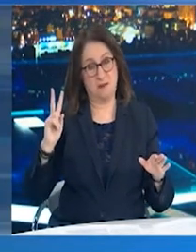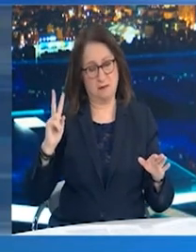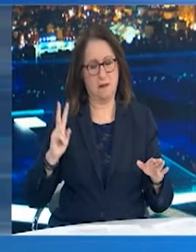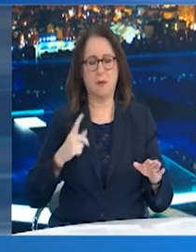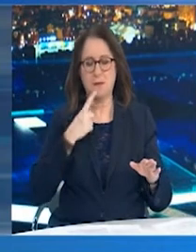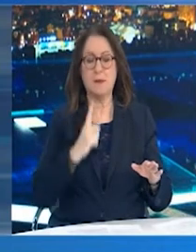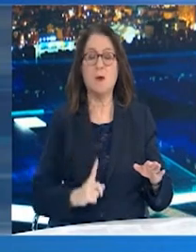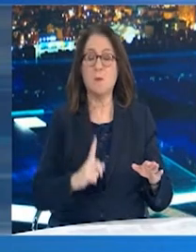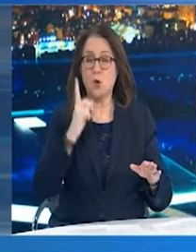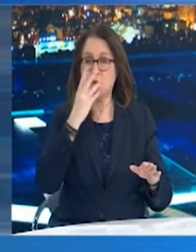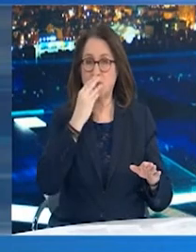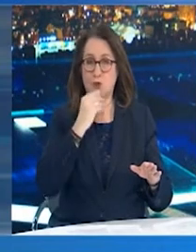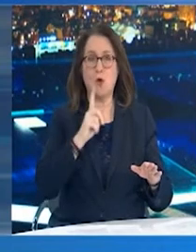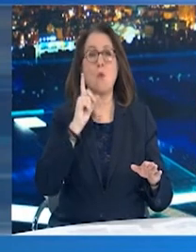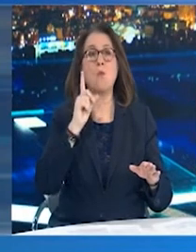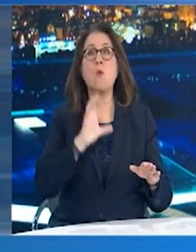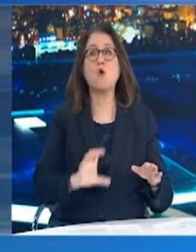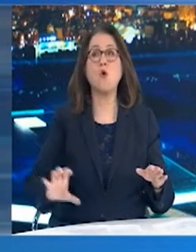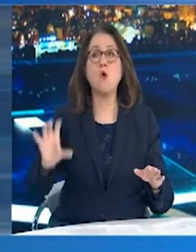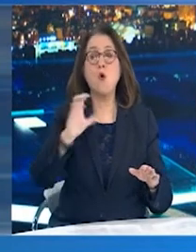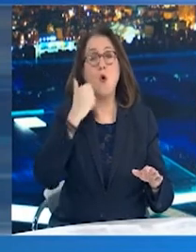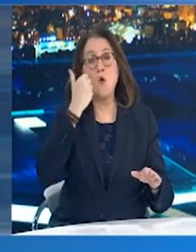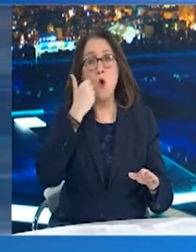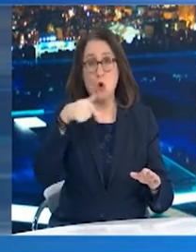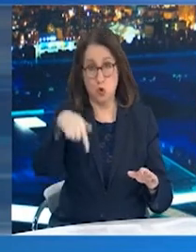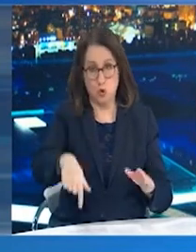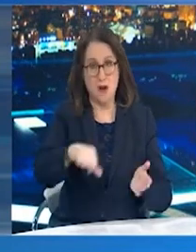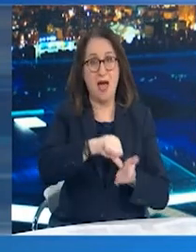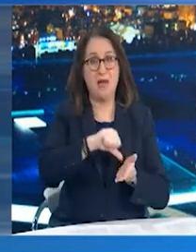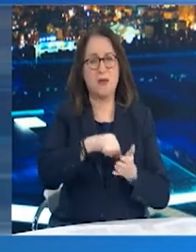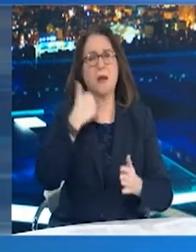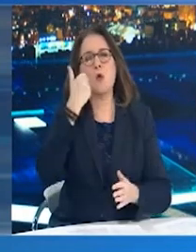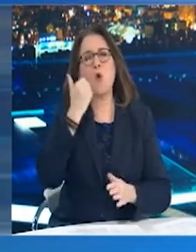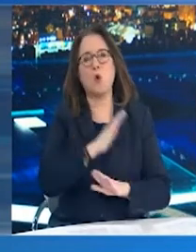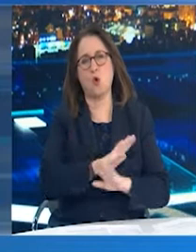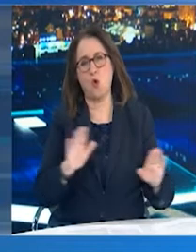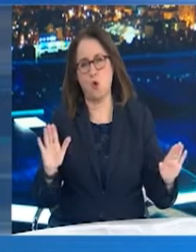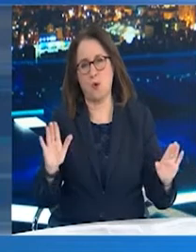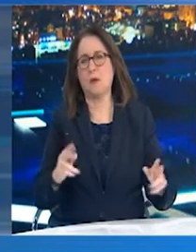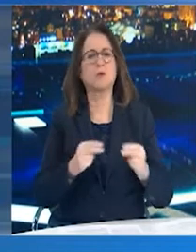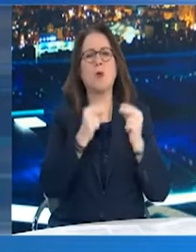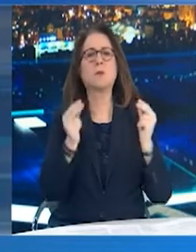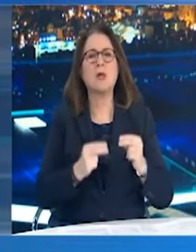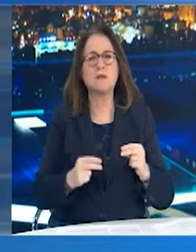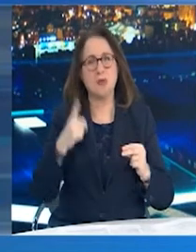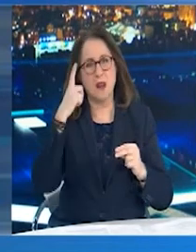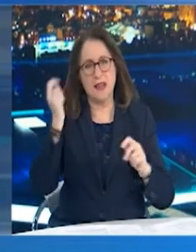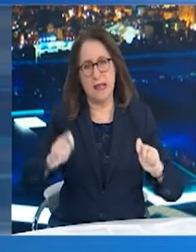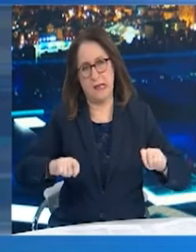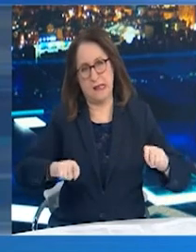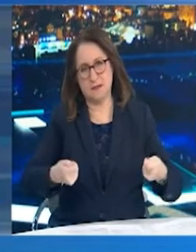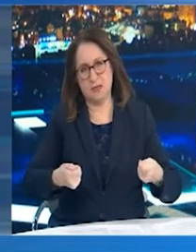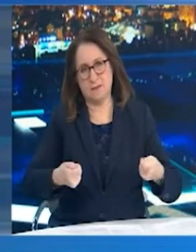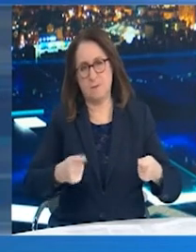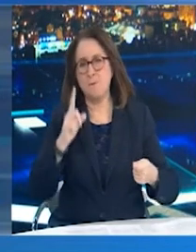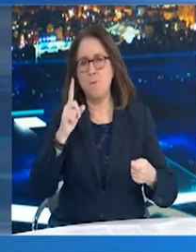Φεβρουαρίου. Στις κόκκινες περιοχές, όπως είναι η Αττική, εισηγηθήκαμε το άνοιγμα μόνο των γυμνασίων, όπως είχε ήδη αποφασιστεί από την προηγούμενη εβδομάδα,